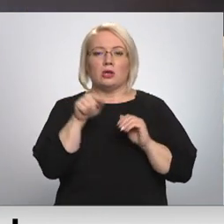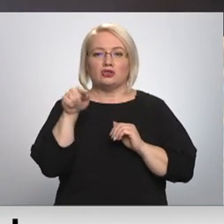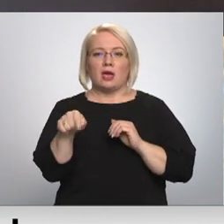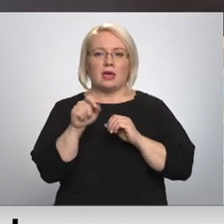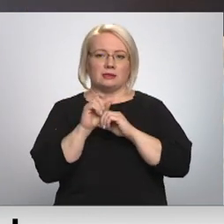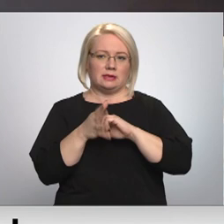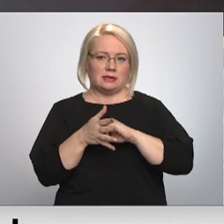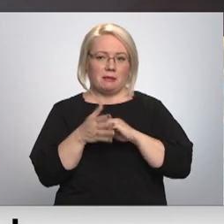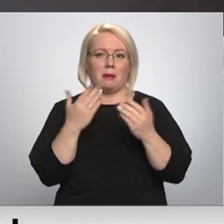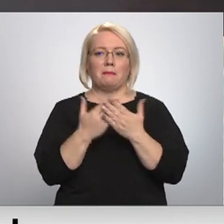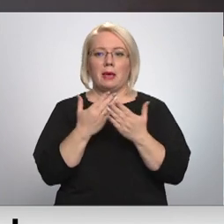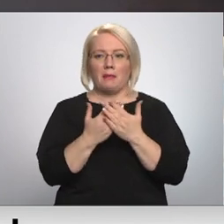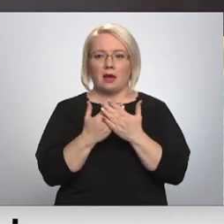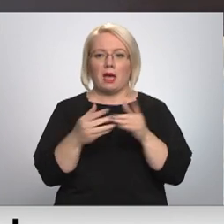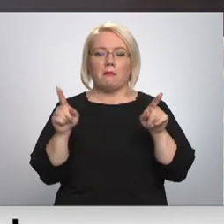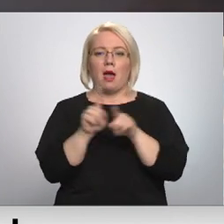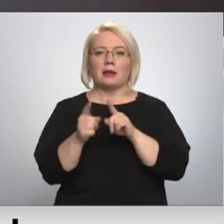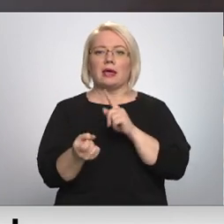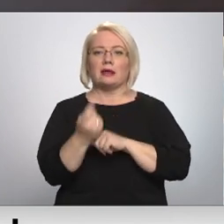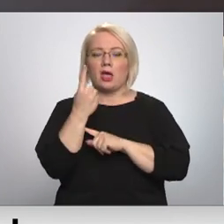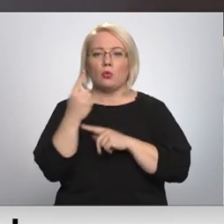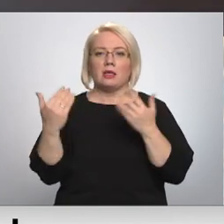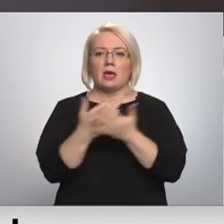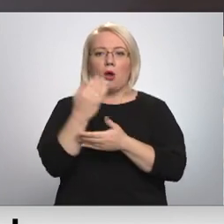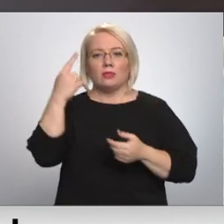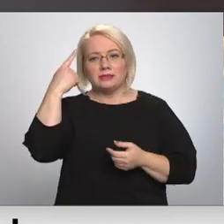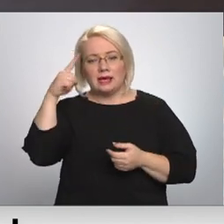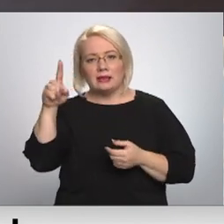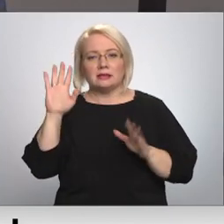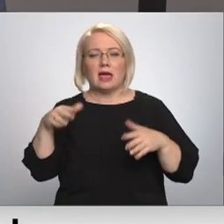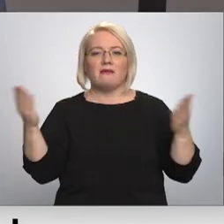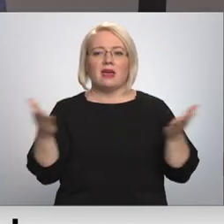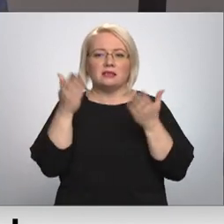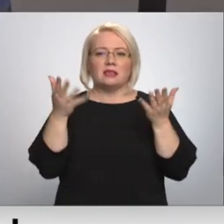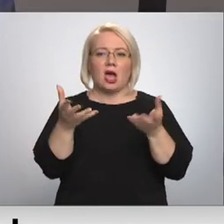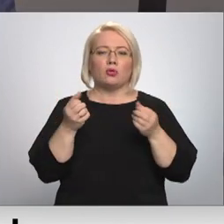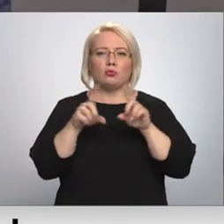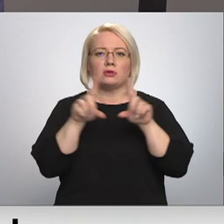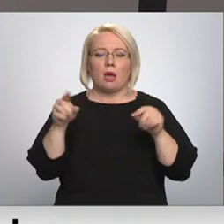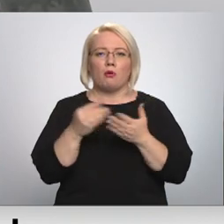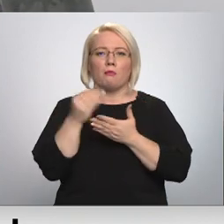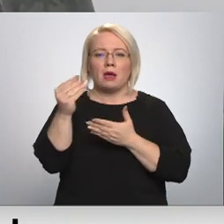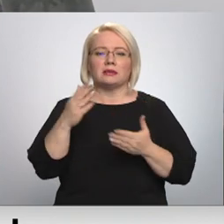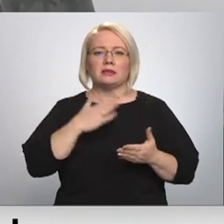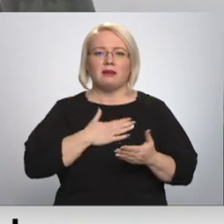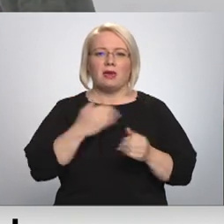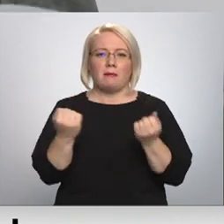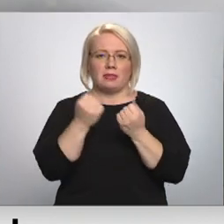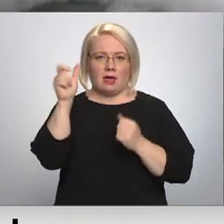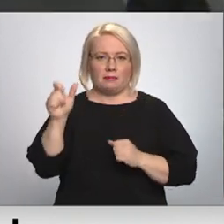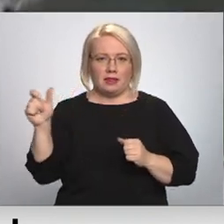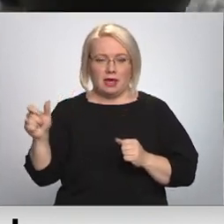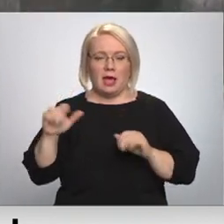sistēmā. Piemēram, arī radot jaunas idejas, lai veicinātu uzņēmumus maksāt pensijas saviem darbiniekiem. Starp